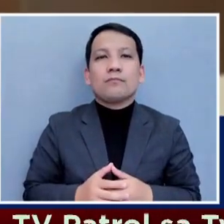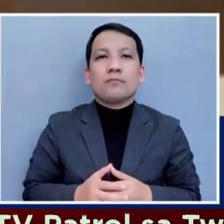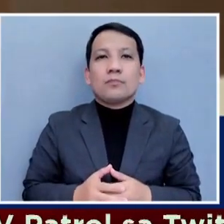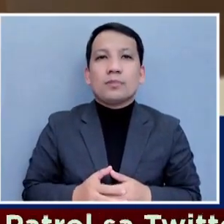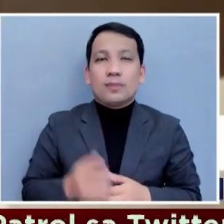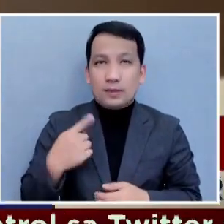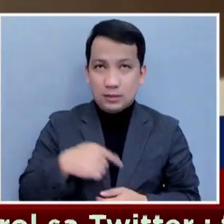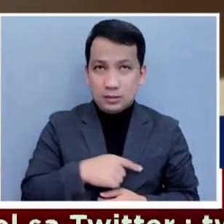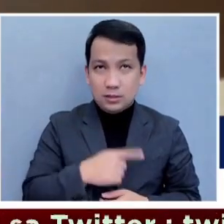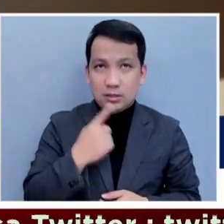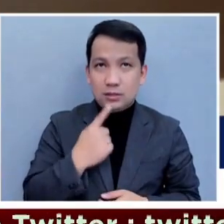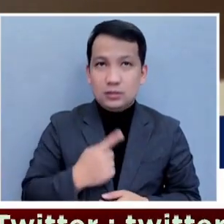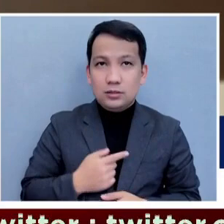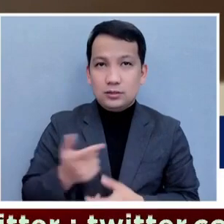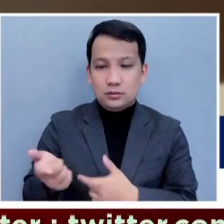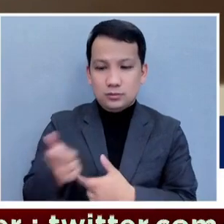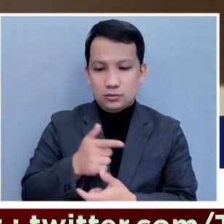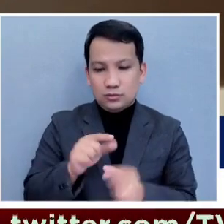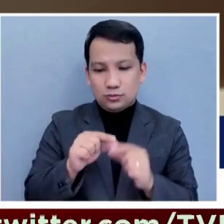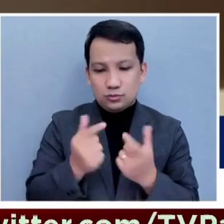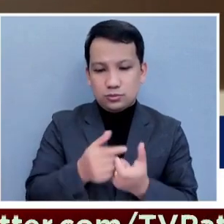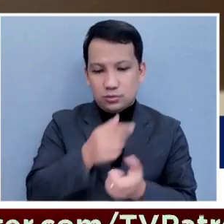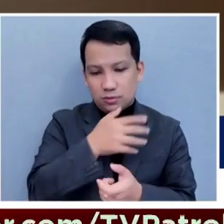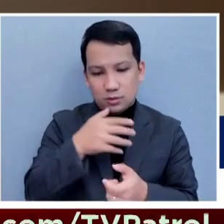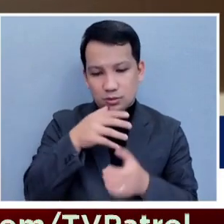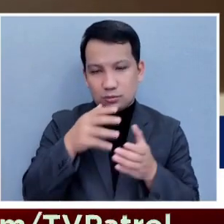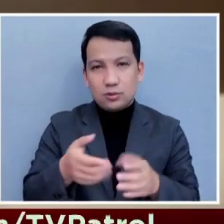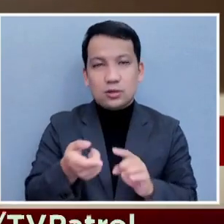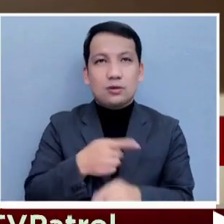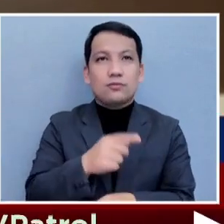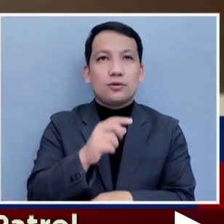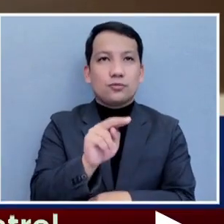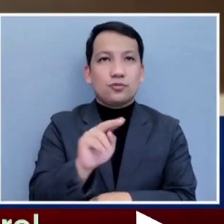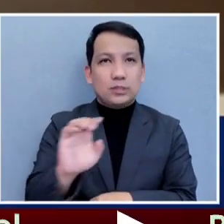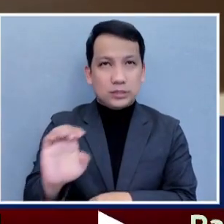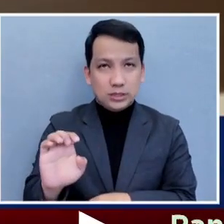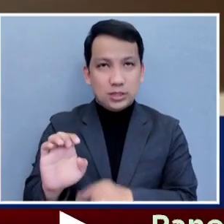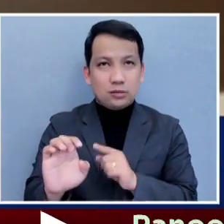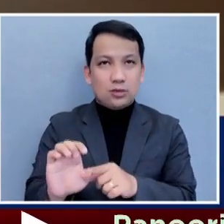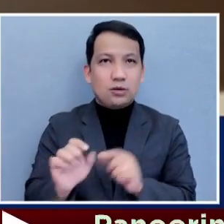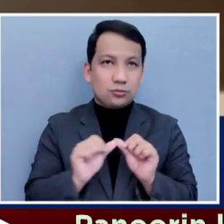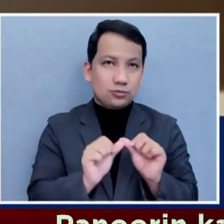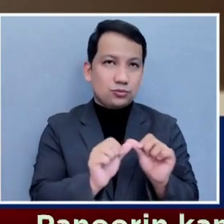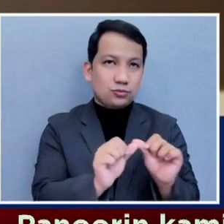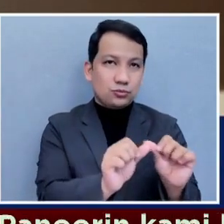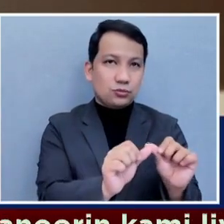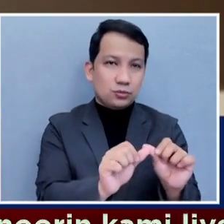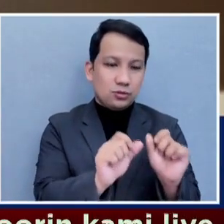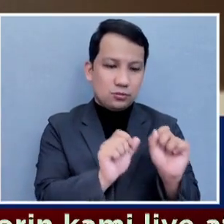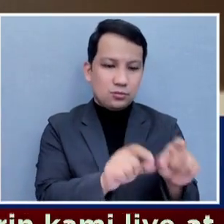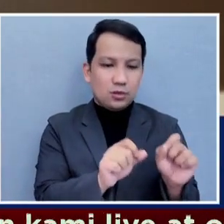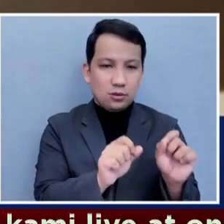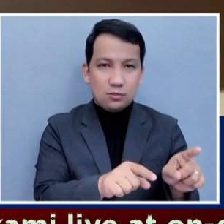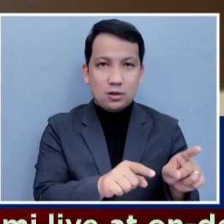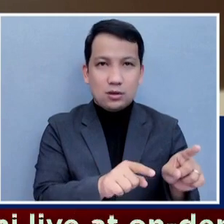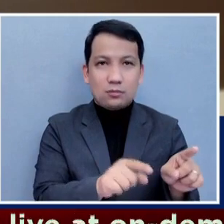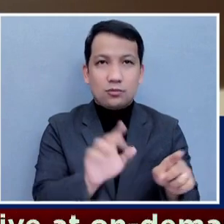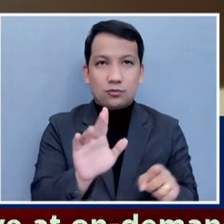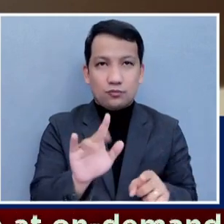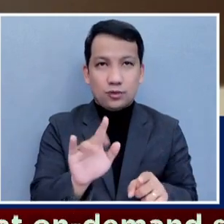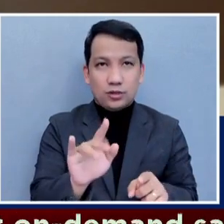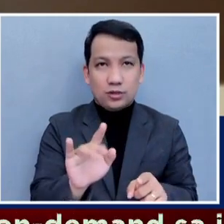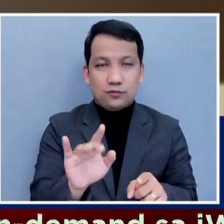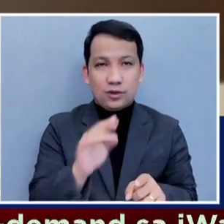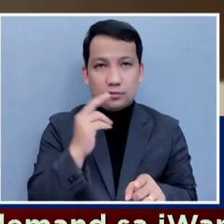Ayon po dun sa grupo ng mga magsasaka, no, sila po'y mula sa Nueva Ecija, tutuloy-tuloy po ang kanilang pagbenta ng 25 pesos